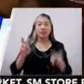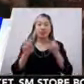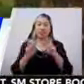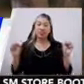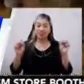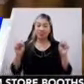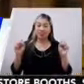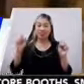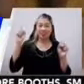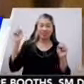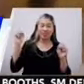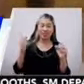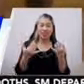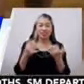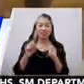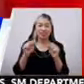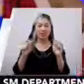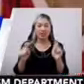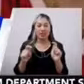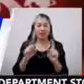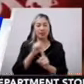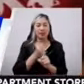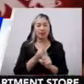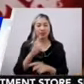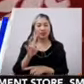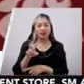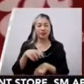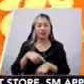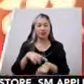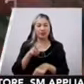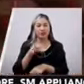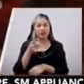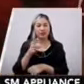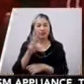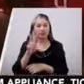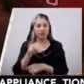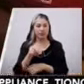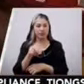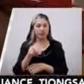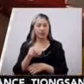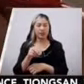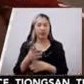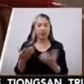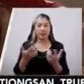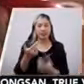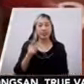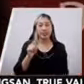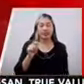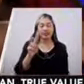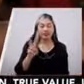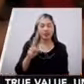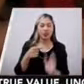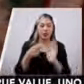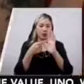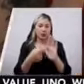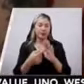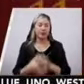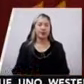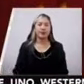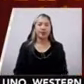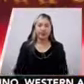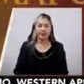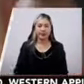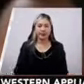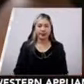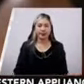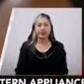Sabado, September 7, 2:30 p.m. live sa GTV at Heart of Asia. Susundan ang